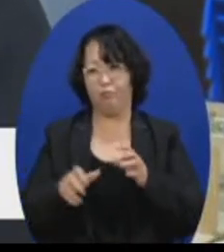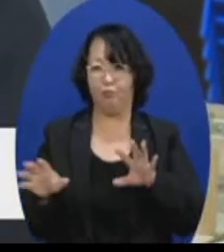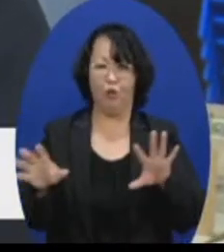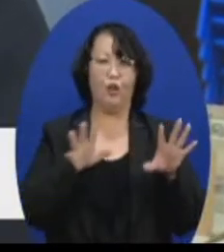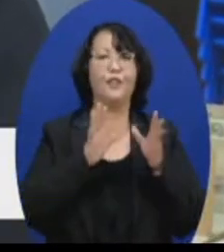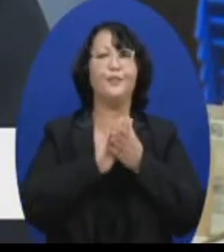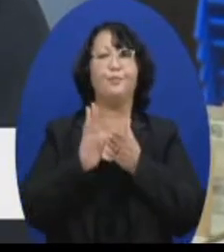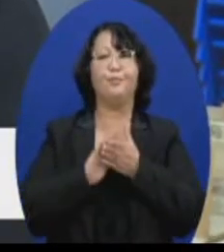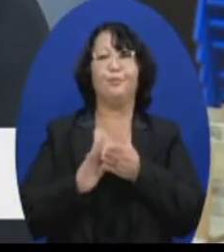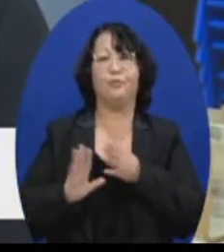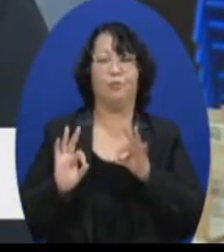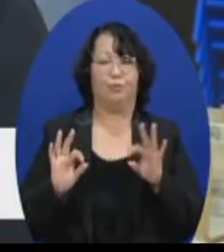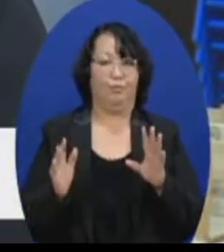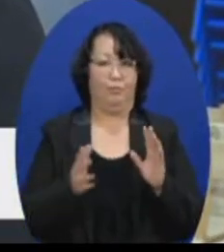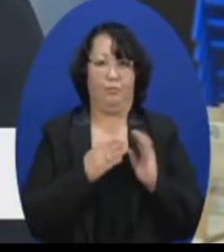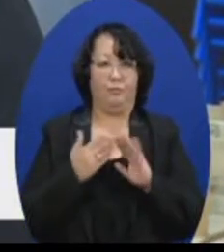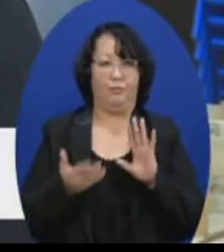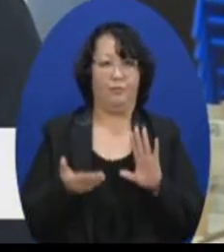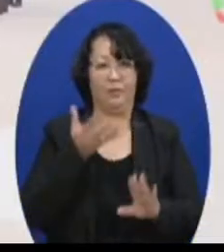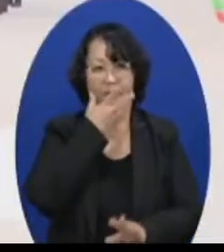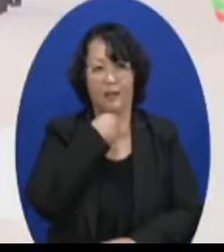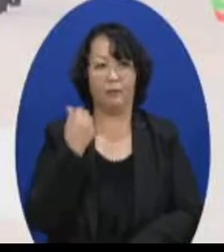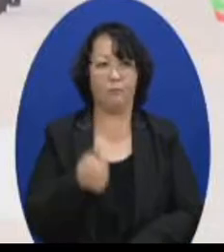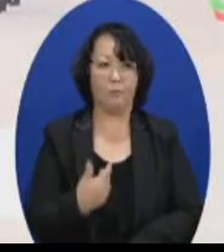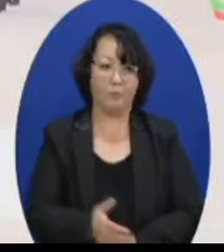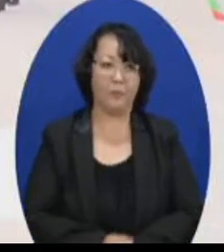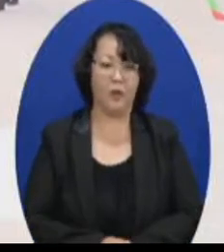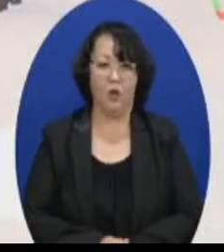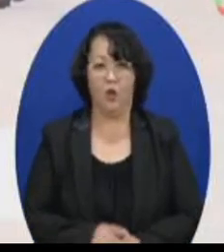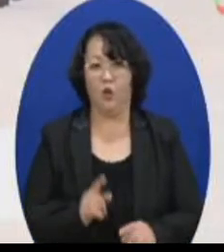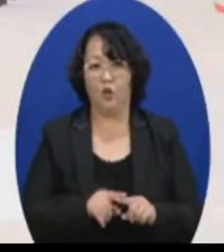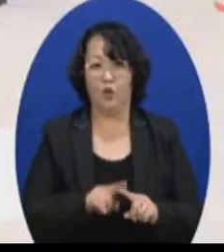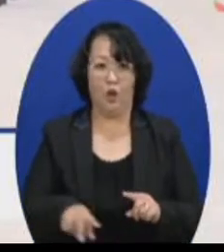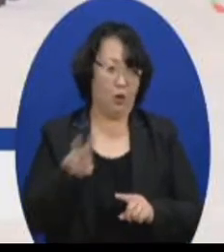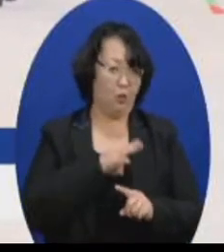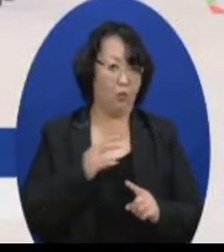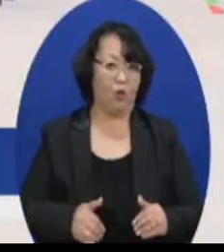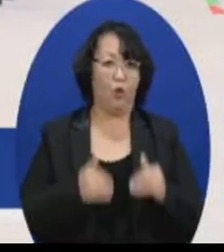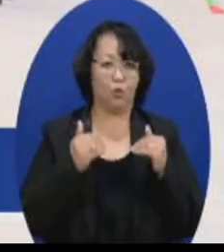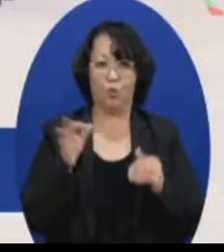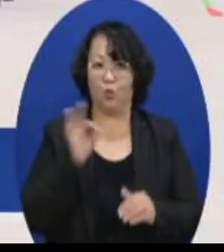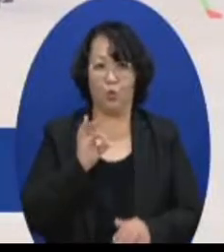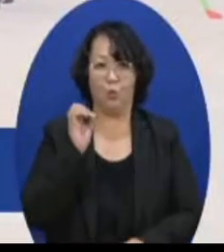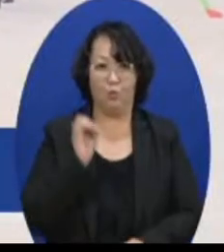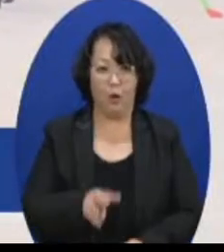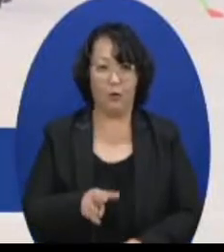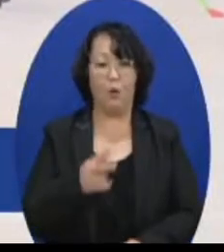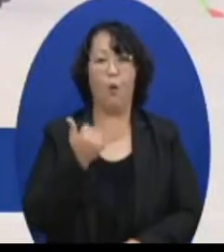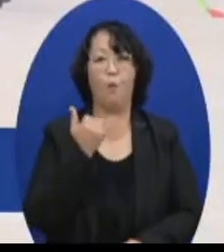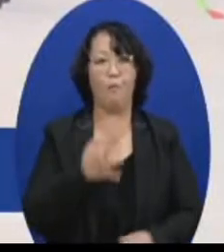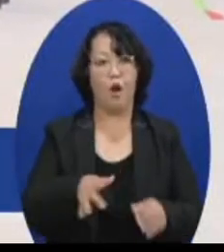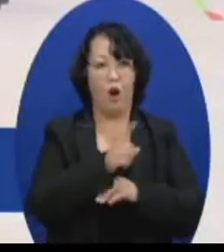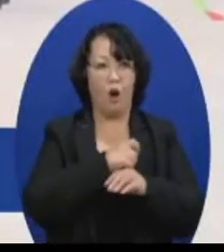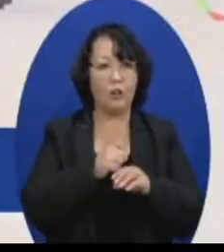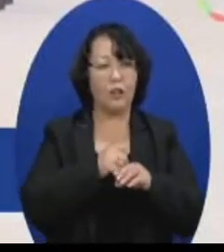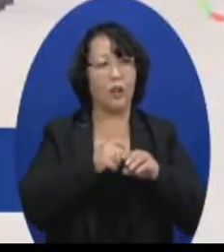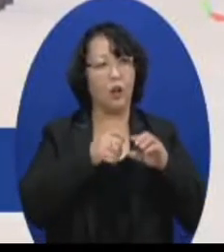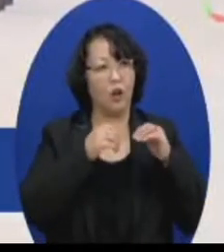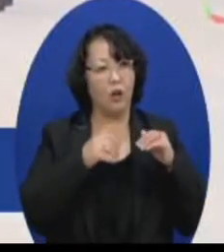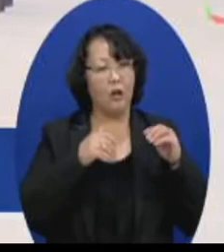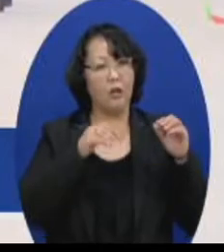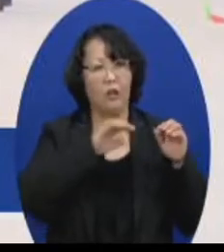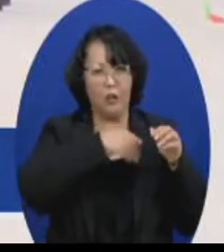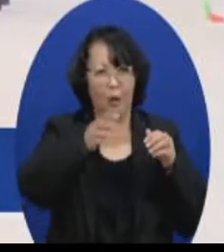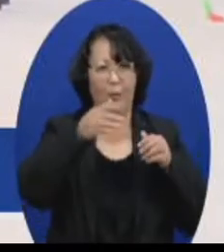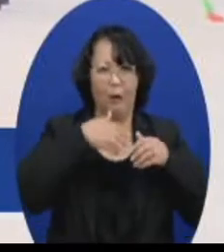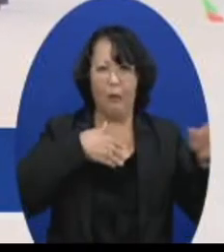сайхан одоо ямар л таатай орчин байдаг энэ бүхэн бүрдэж байна л да. Хөдөө хөгжүүлэхгүйгээр бид нар хотод хичнээн дотор нэмээд хичнээн одоо хөдөө рүү явах гэж урайллаа гэдэг